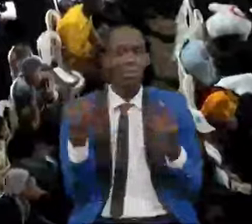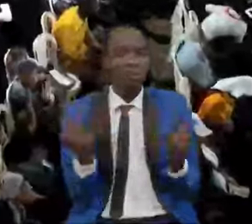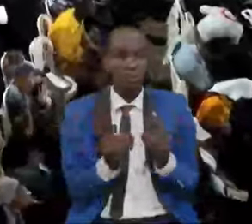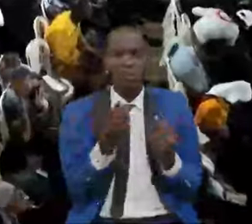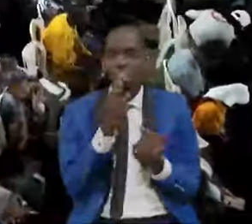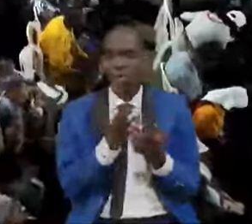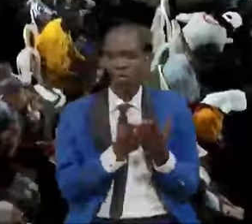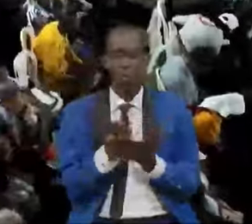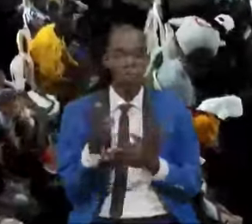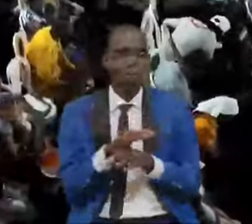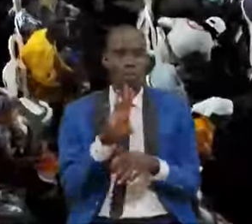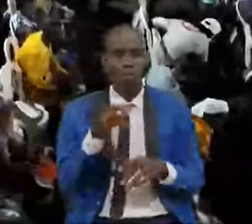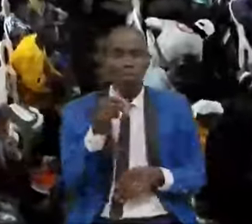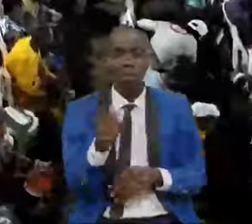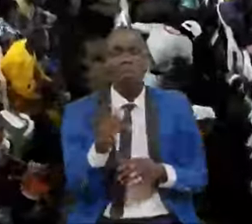sincère maintenant.